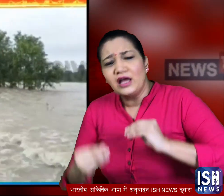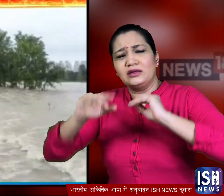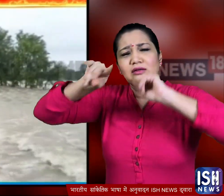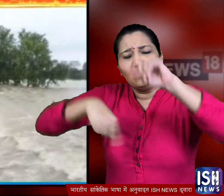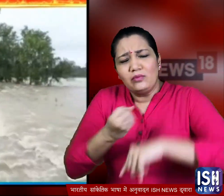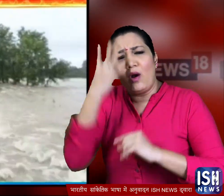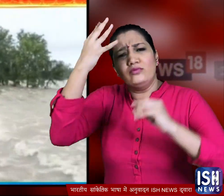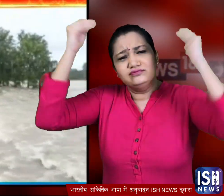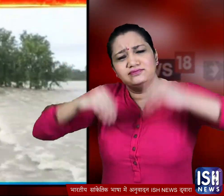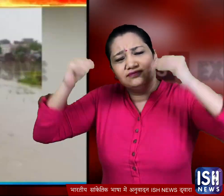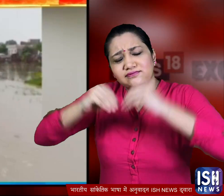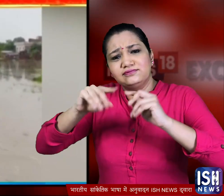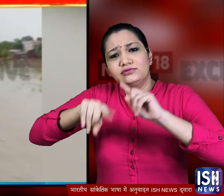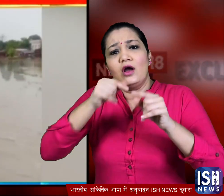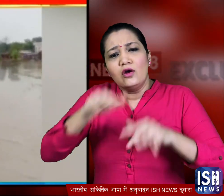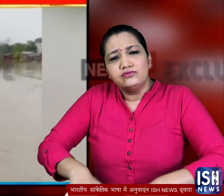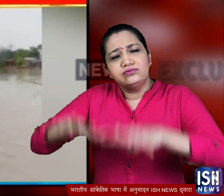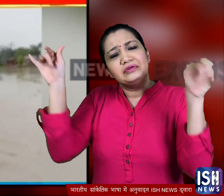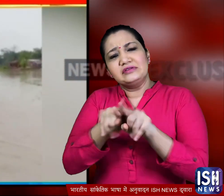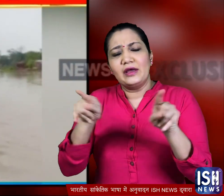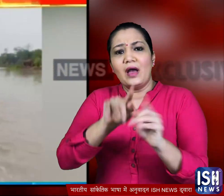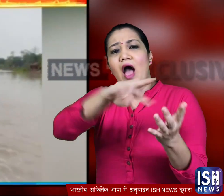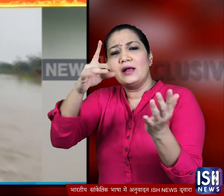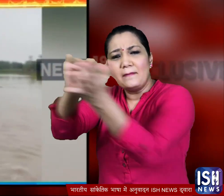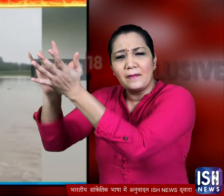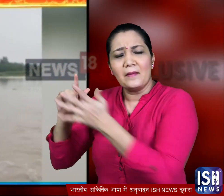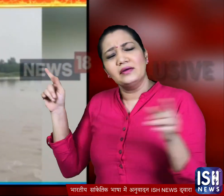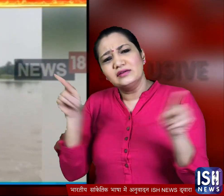के बाद पानी भरने की स्थिति का अंदाजा लगाया जा सकता है। वहां के